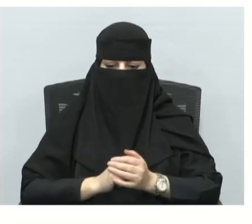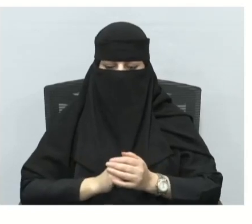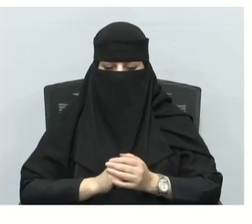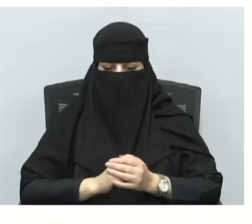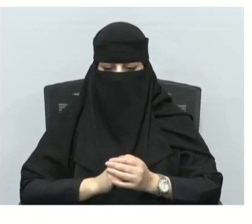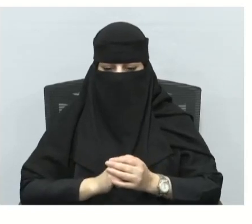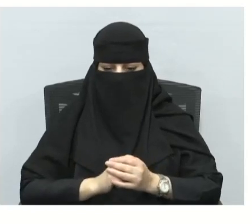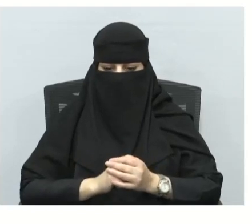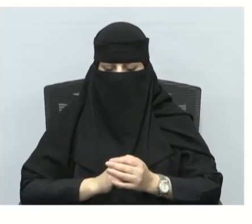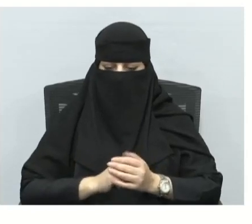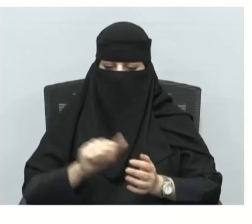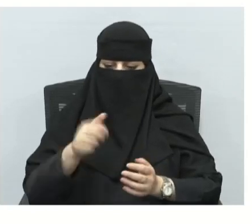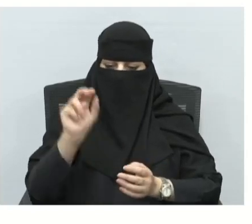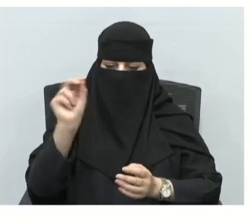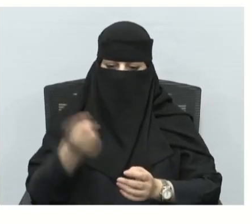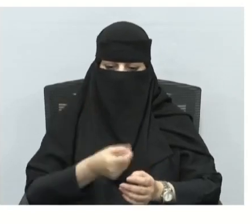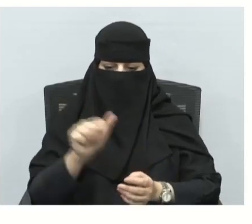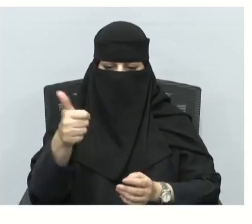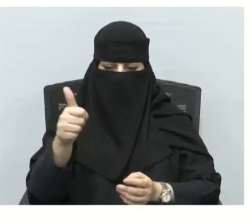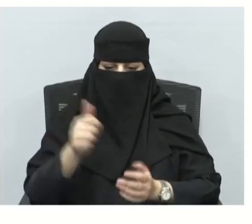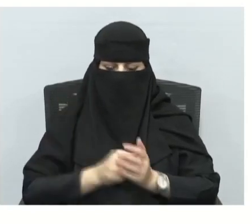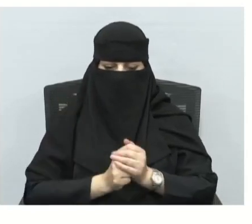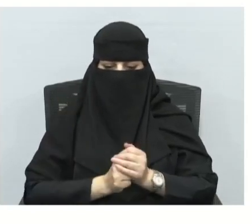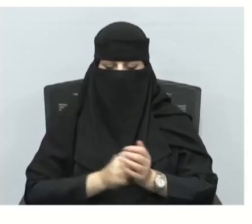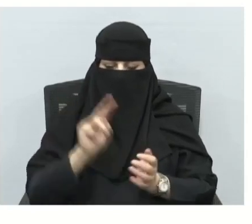ترددون اقرا